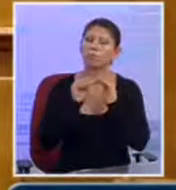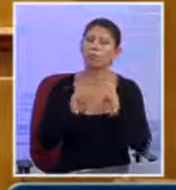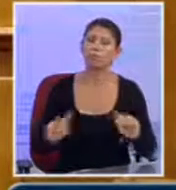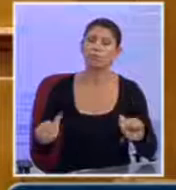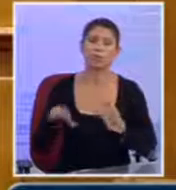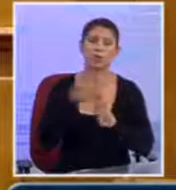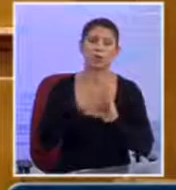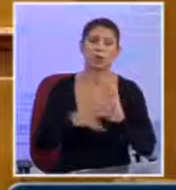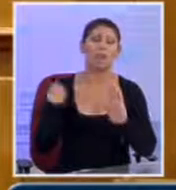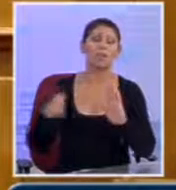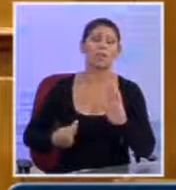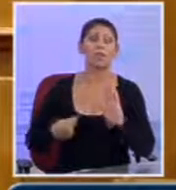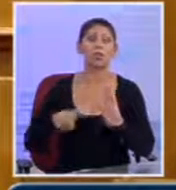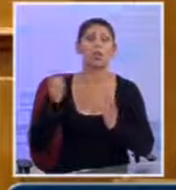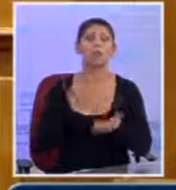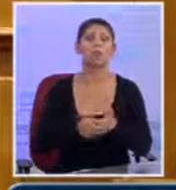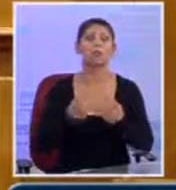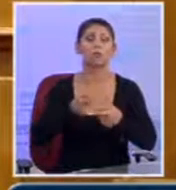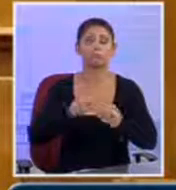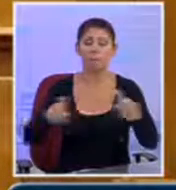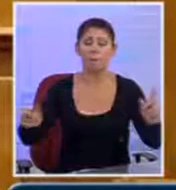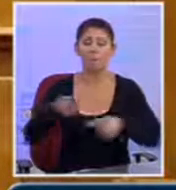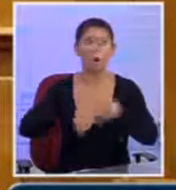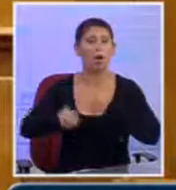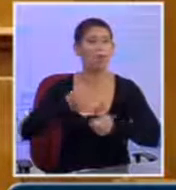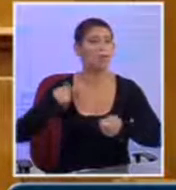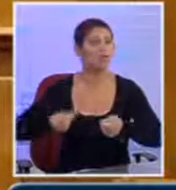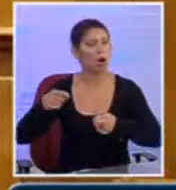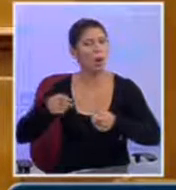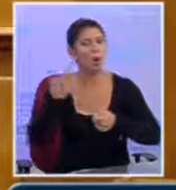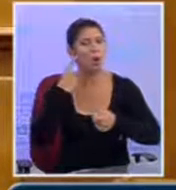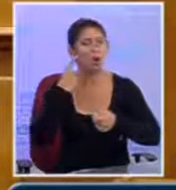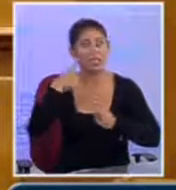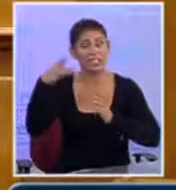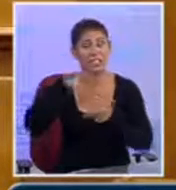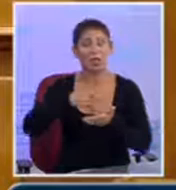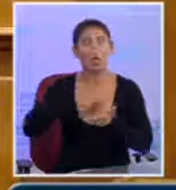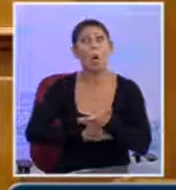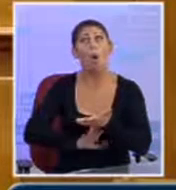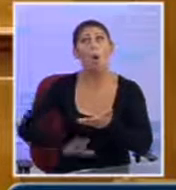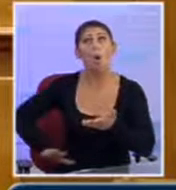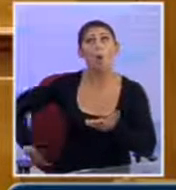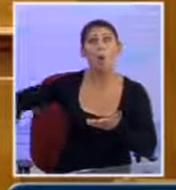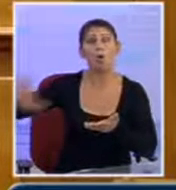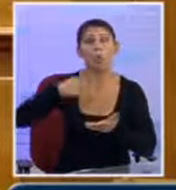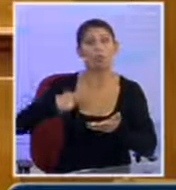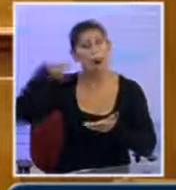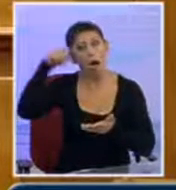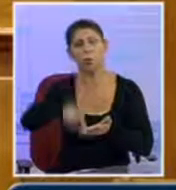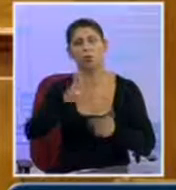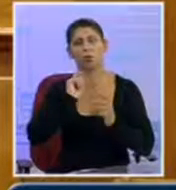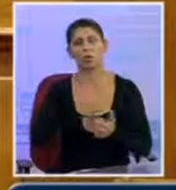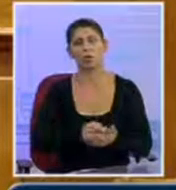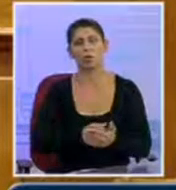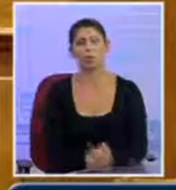του συστήματος των δημοσίων προμηθειών. Τέταρτο σημείο, η ίδρυση αναπτυξιακού συμβουλίου, η οποία θα